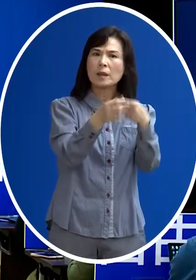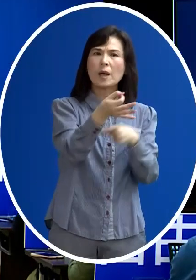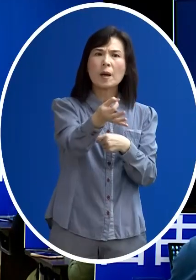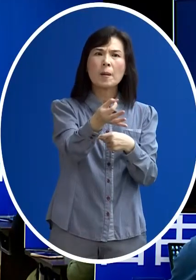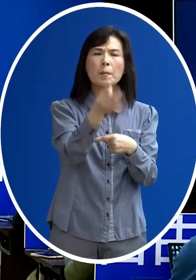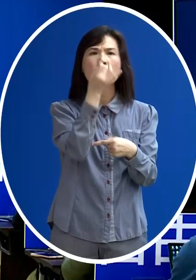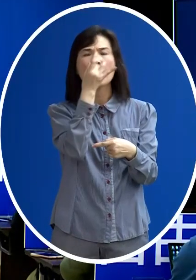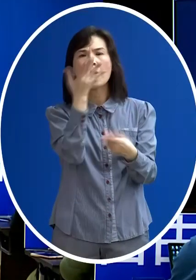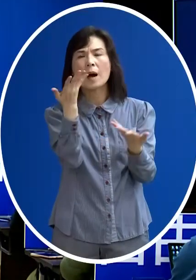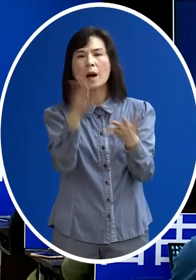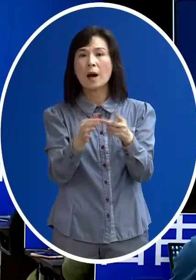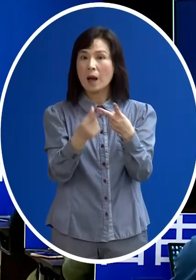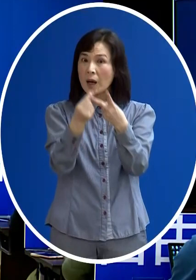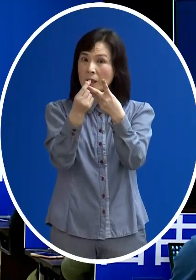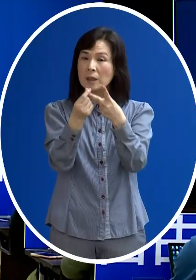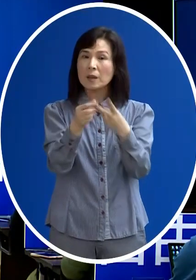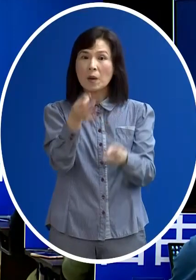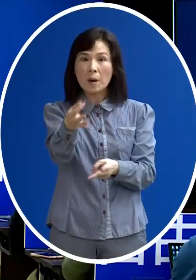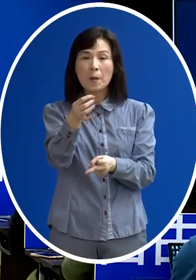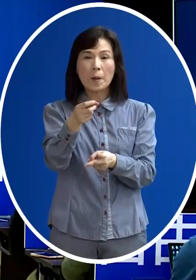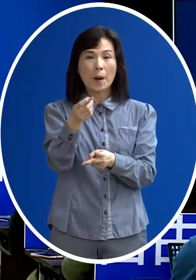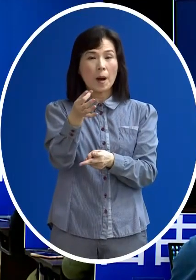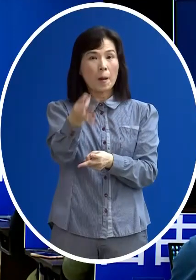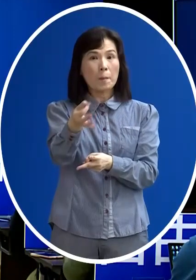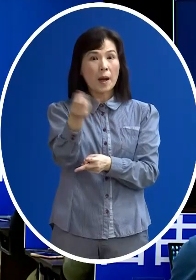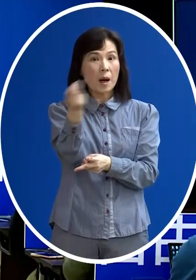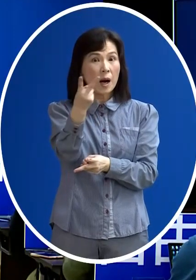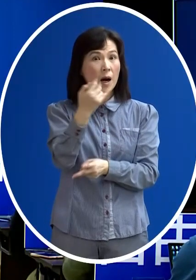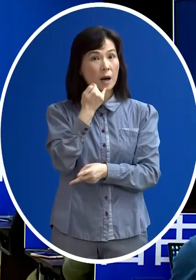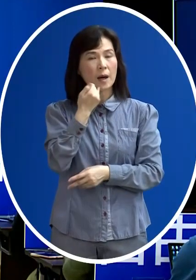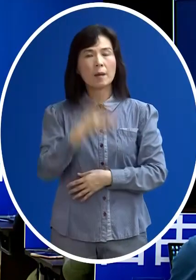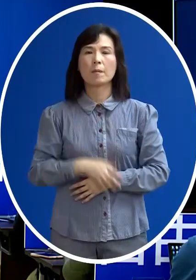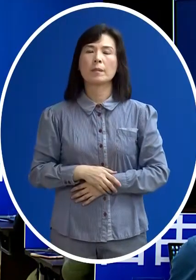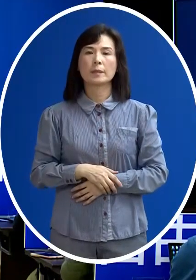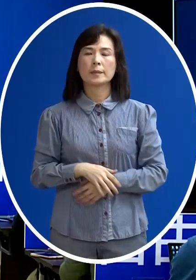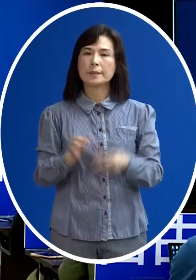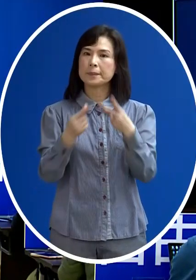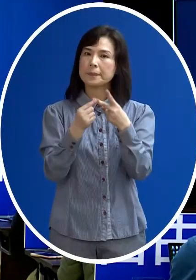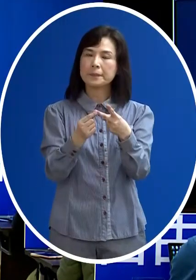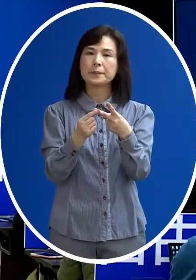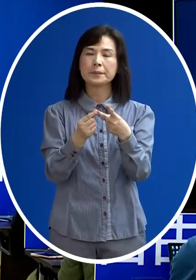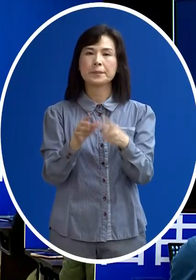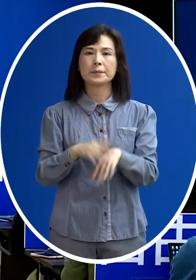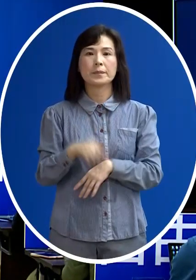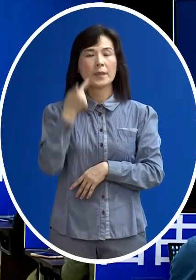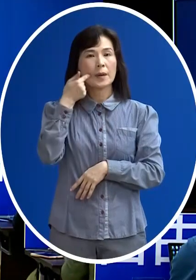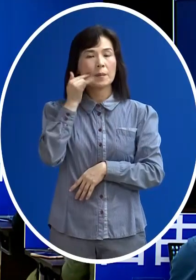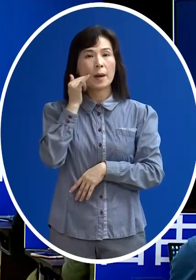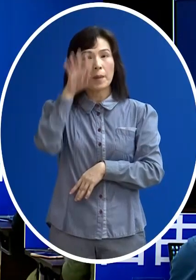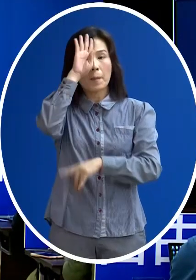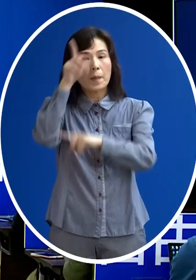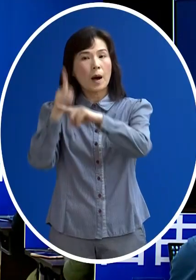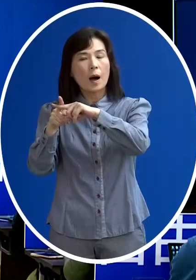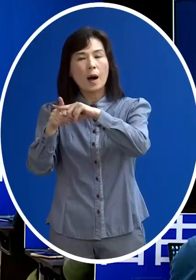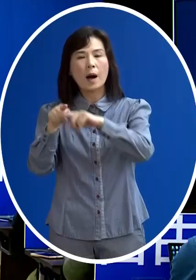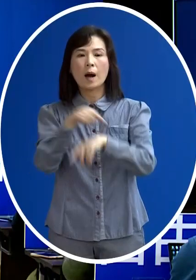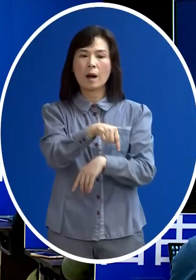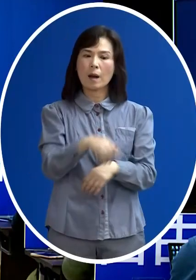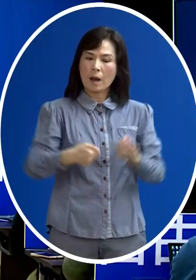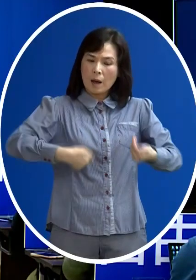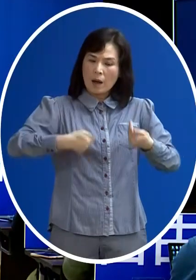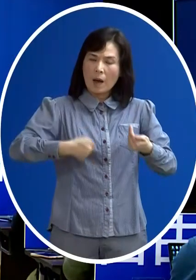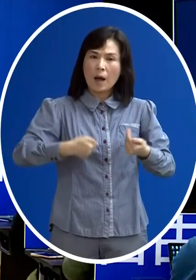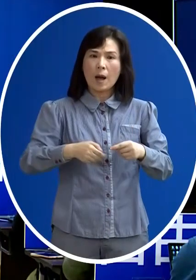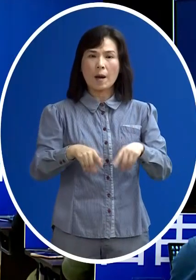的人，他可以在第二轮买两次吗？还是说重新计算？另外就是家长确诊，那他的婴儿是